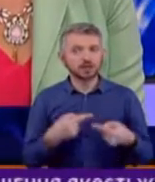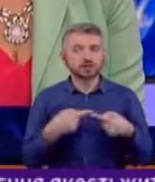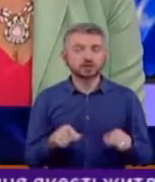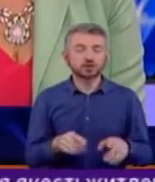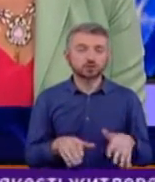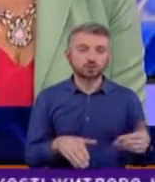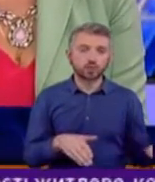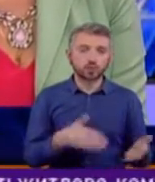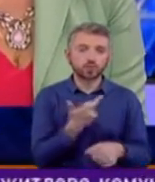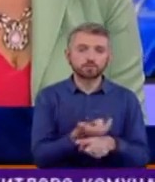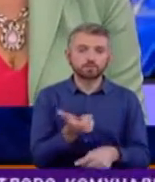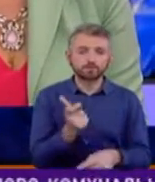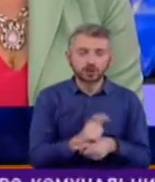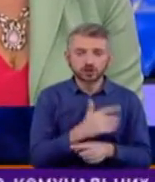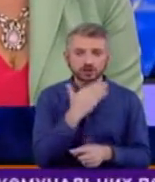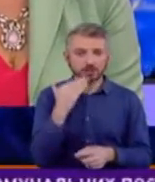боку,